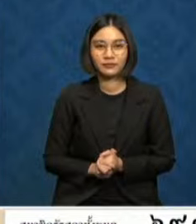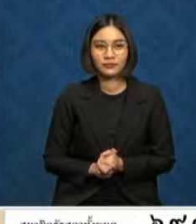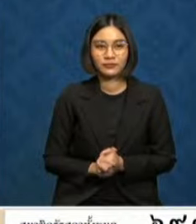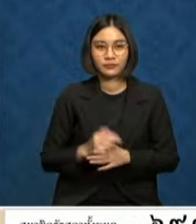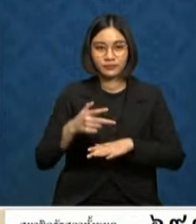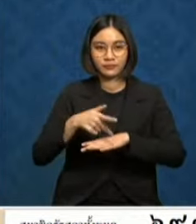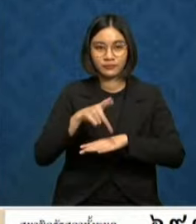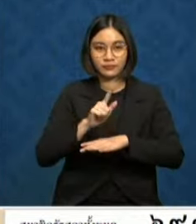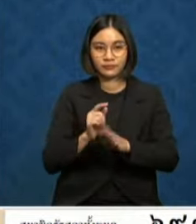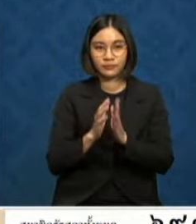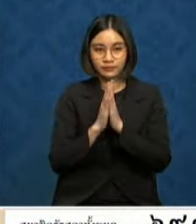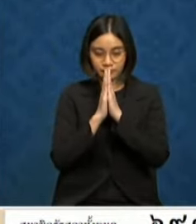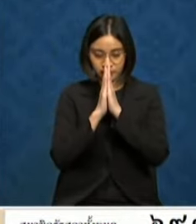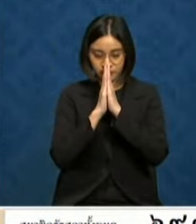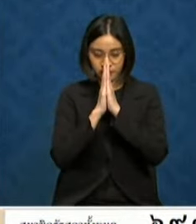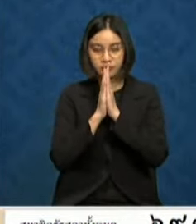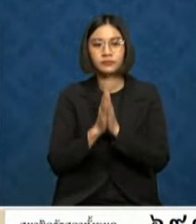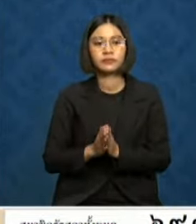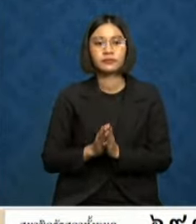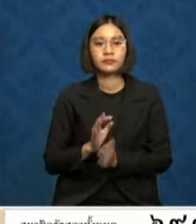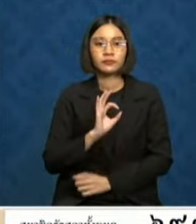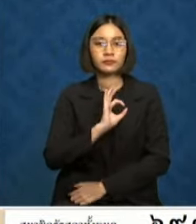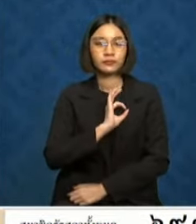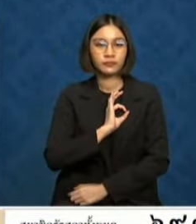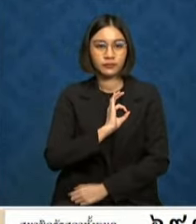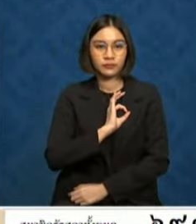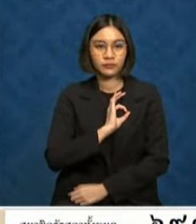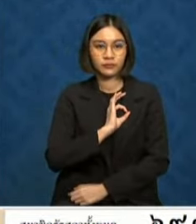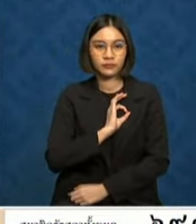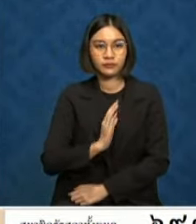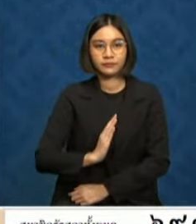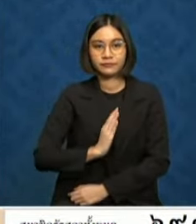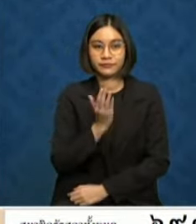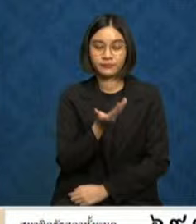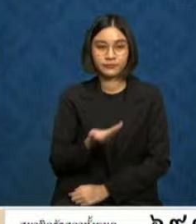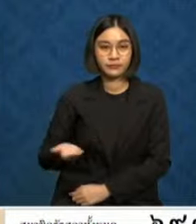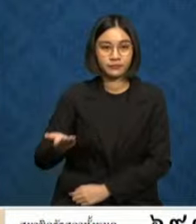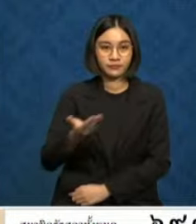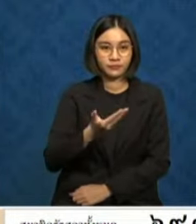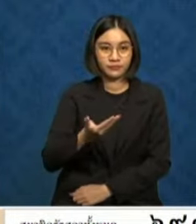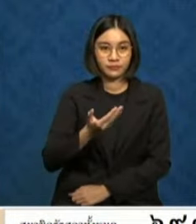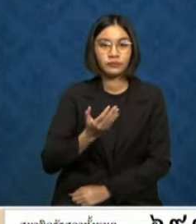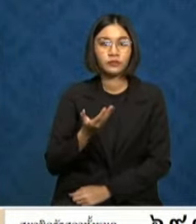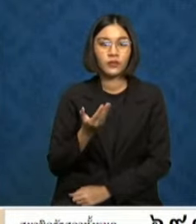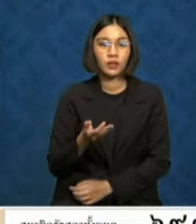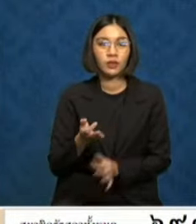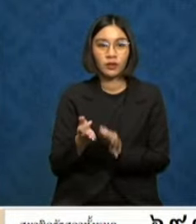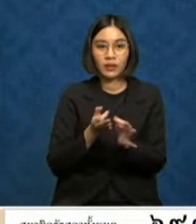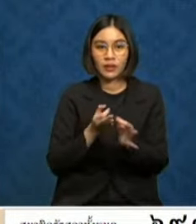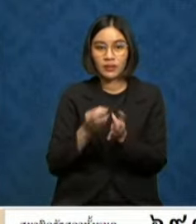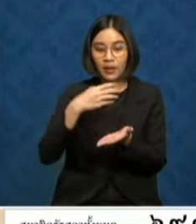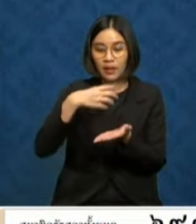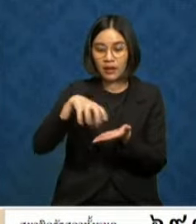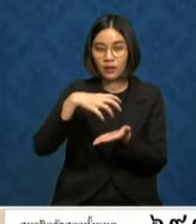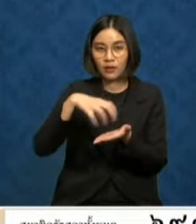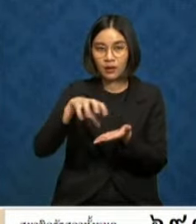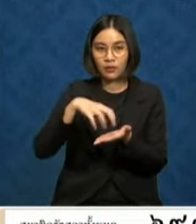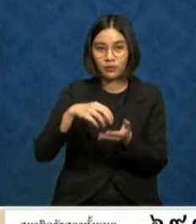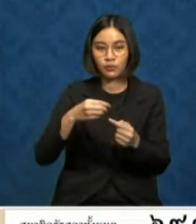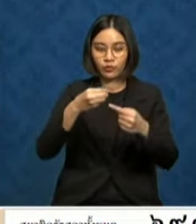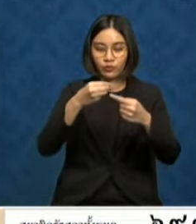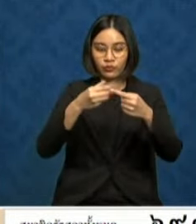กับเรียนท่านประธานและท่านสมาชิกที่ผู้ทรงเกียรติทุกท่านนะคะขออนุญาตกับเรียนเป็นราย